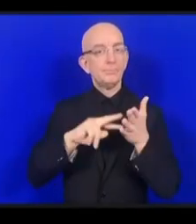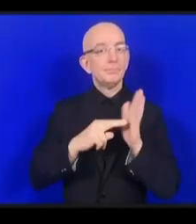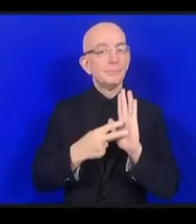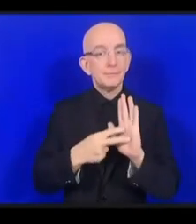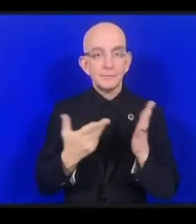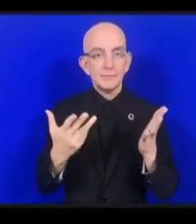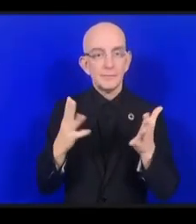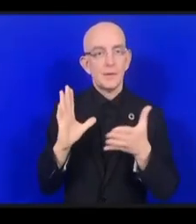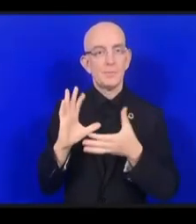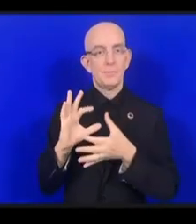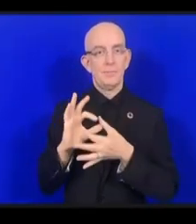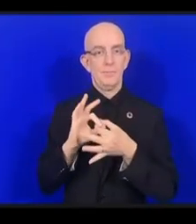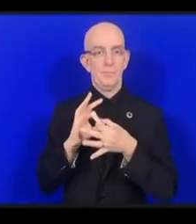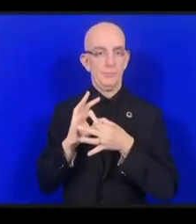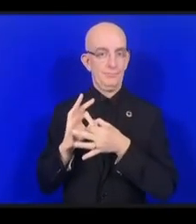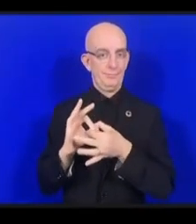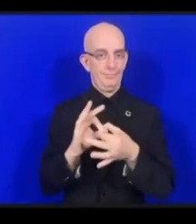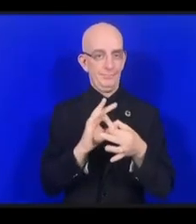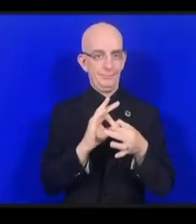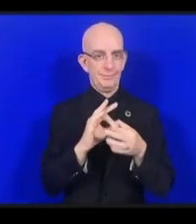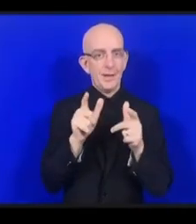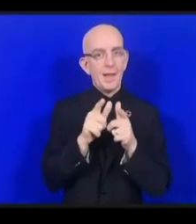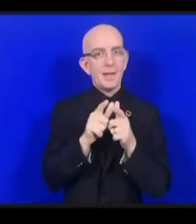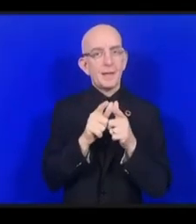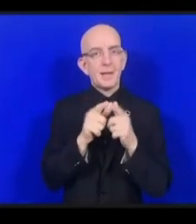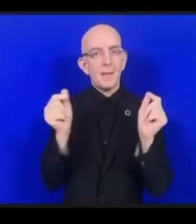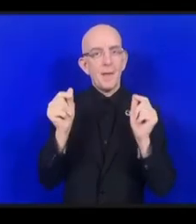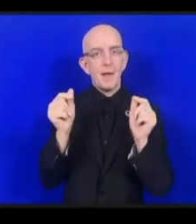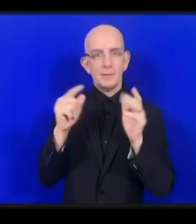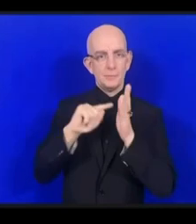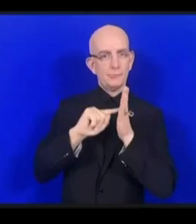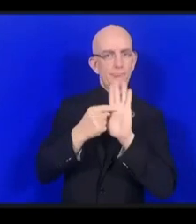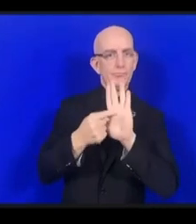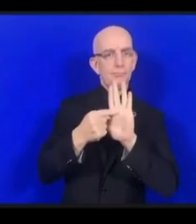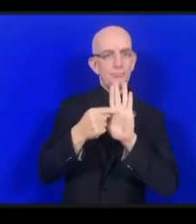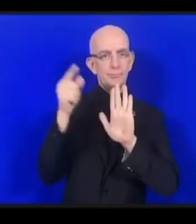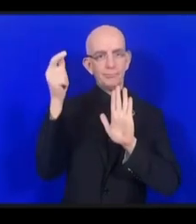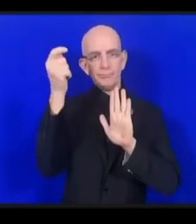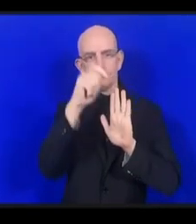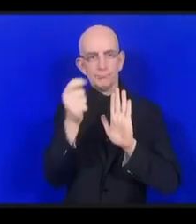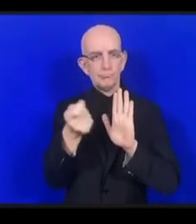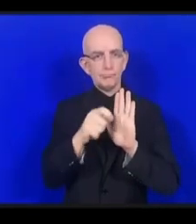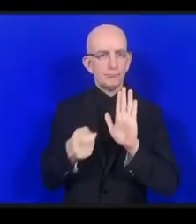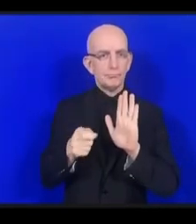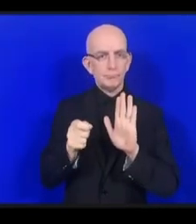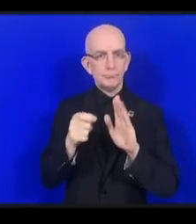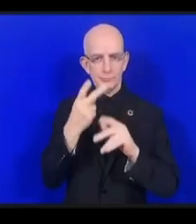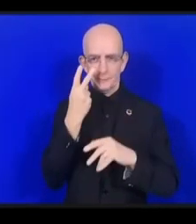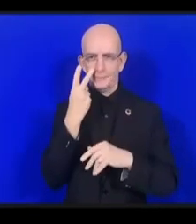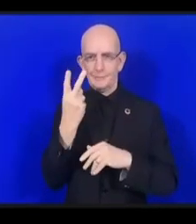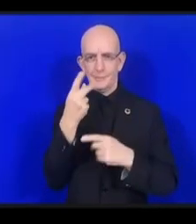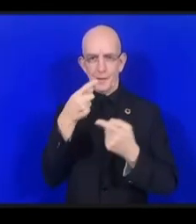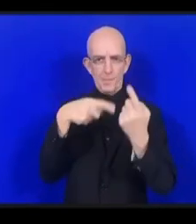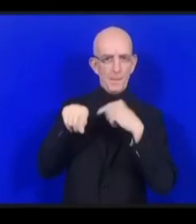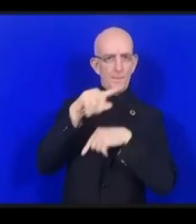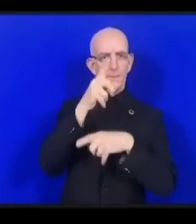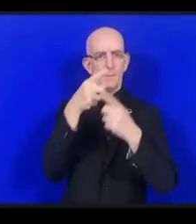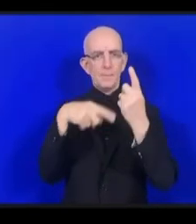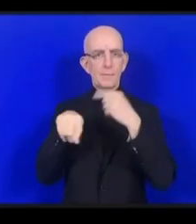藩ということからできておりまして、その藩という字が音を表し